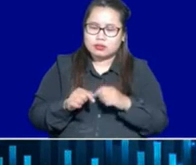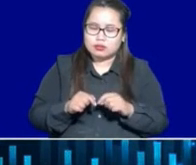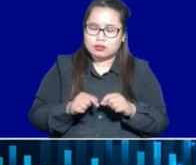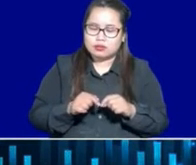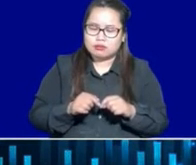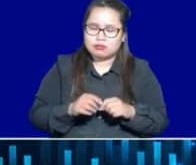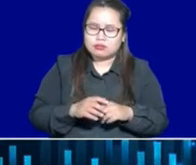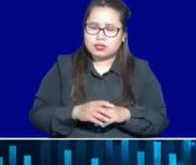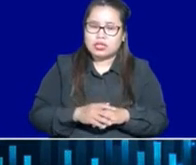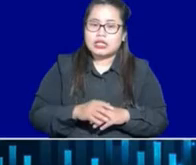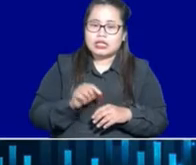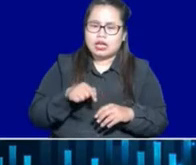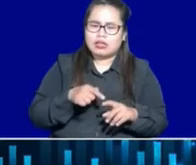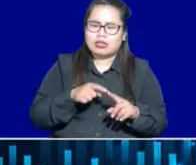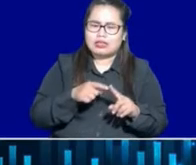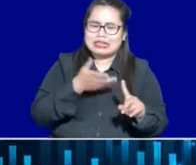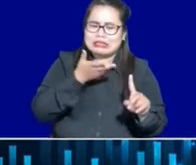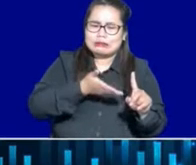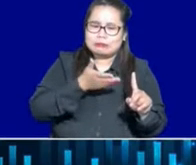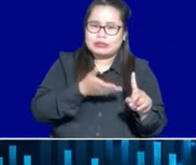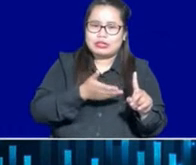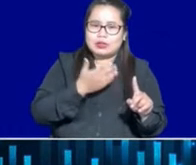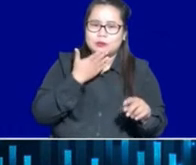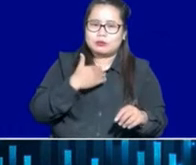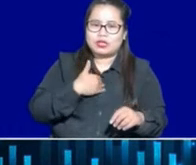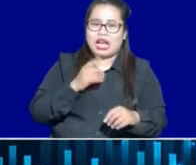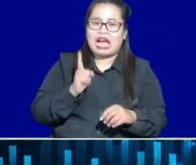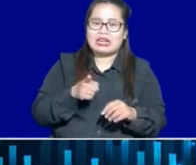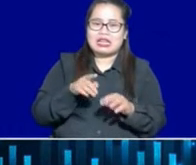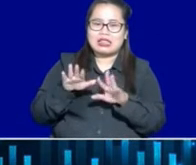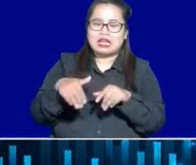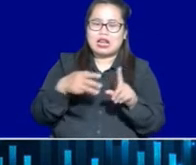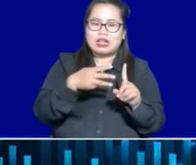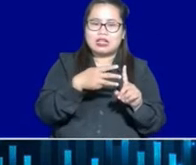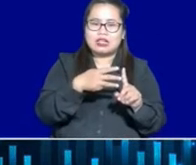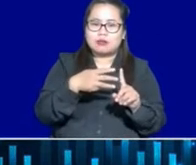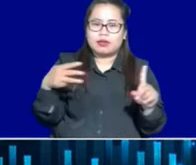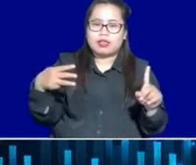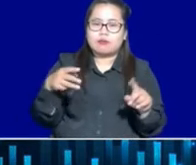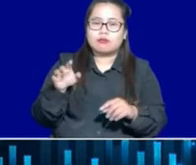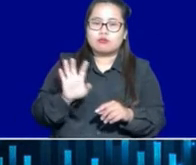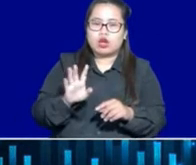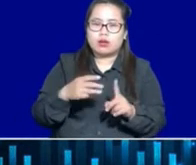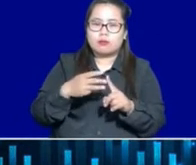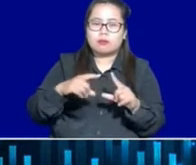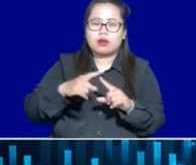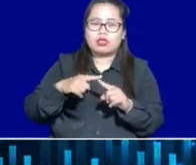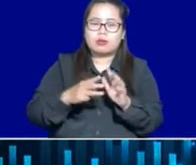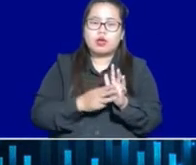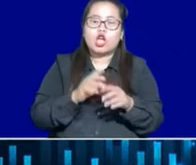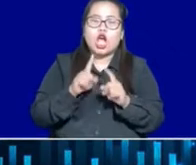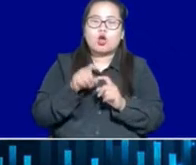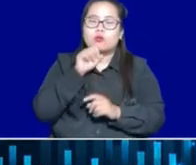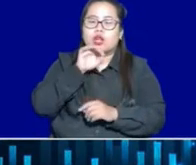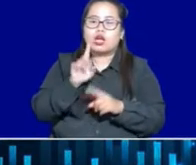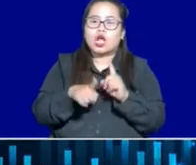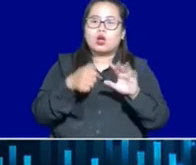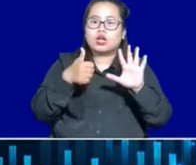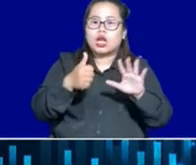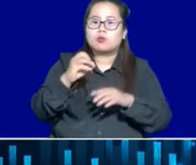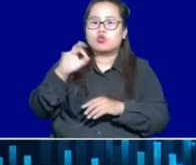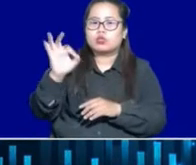Tetapi beliau ini bukan yang punya, yang ada di Batam ini, ya. 60% katanya hasil daur, dan